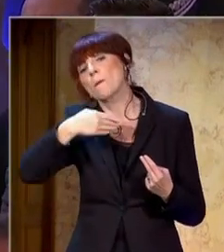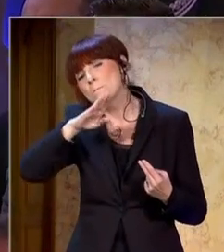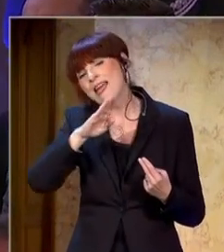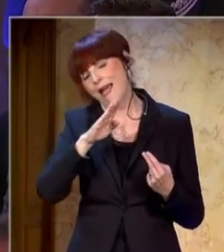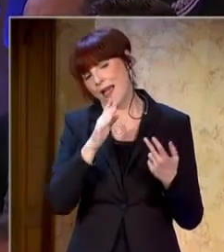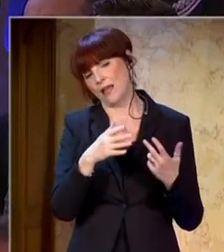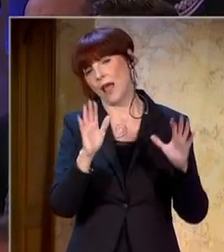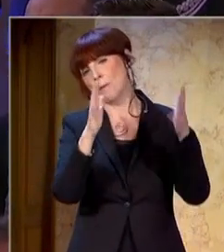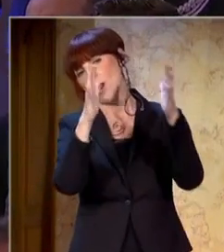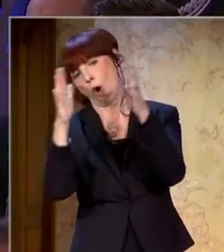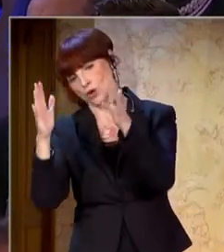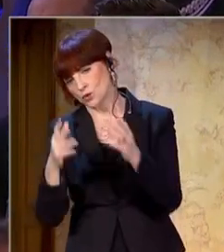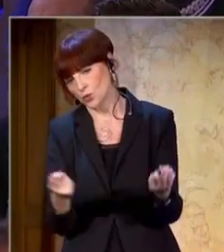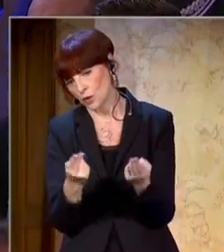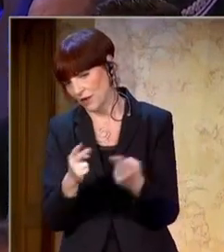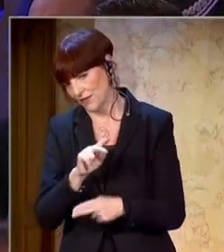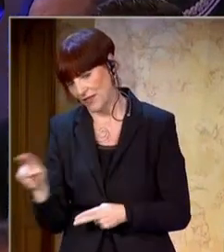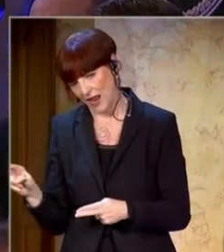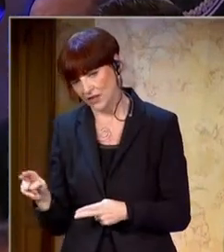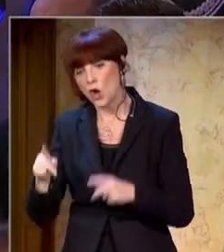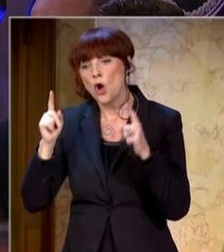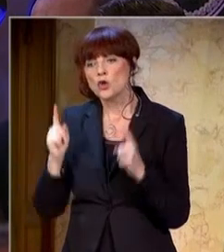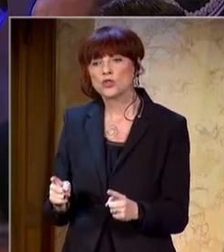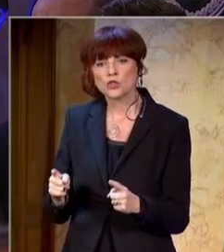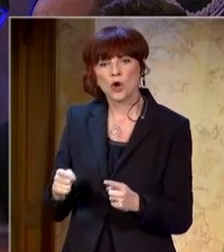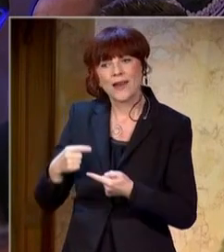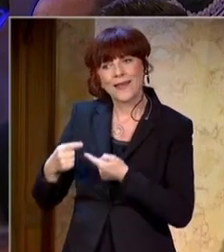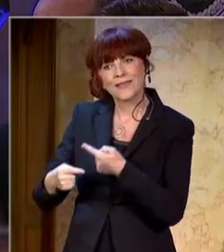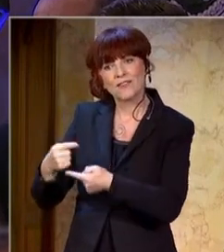ist, jegliche illiberale Tendenzen abzuwehren. Denn mein